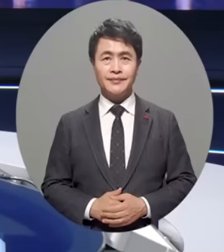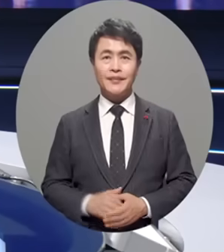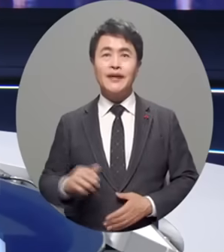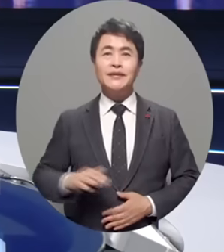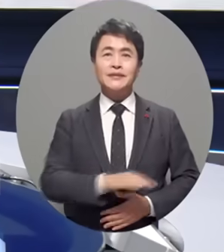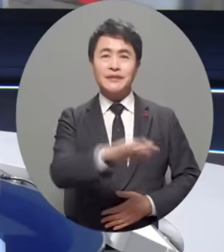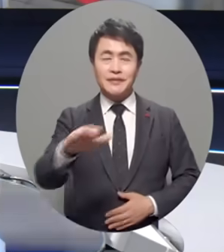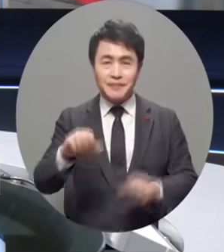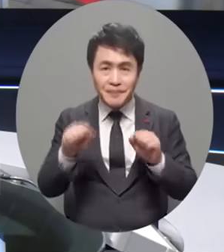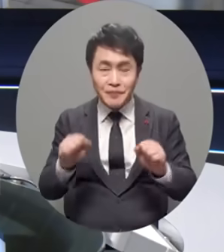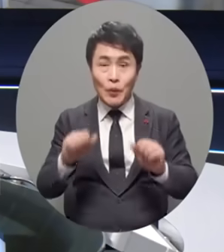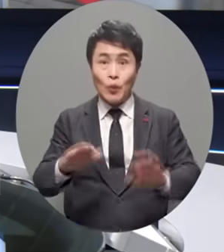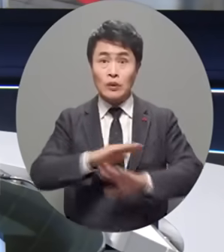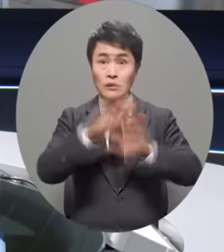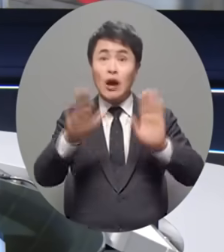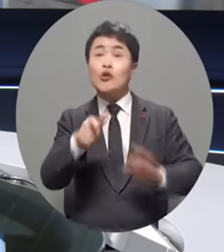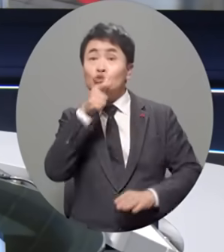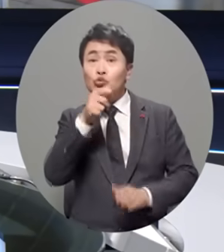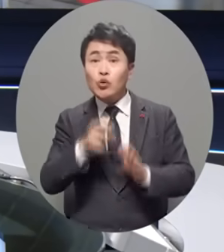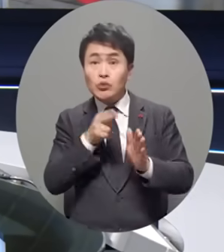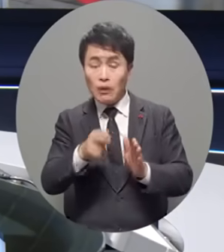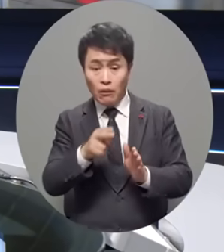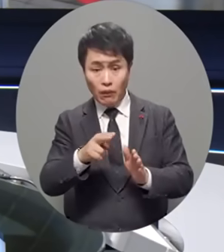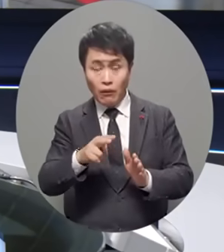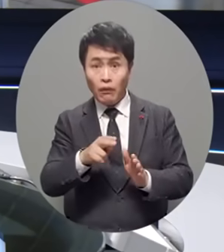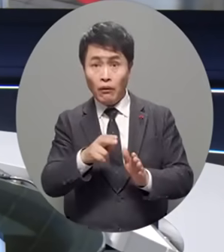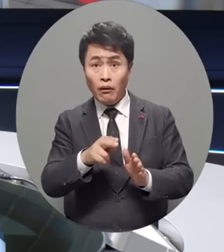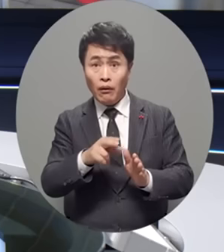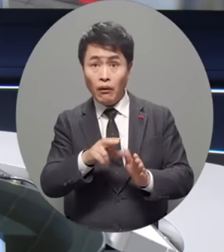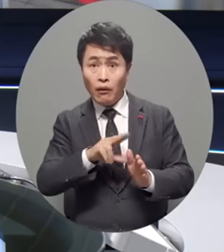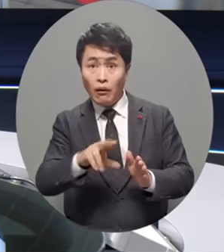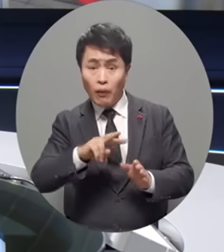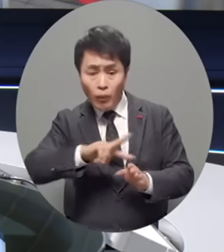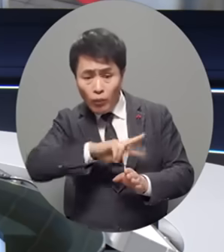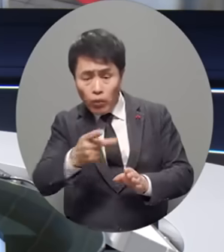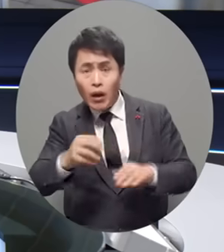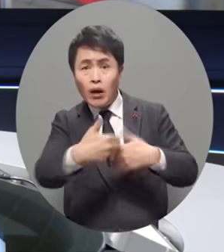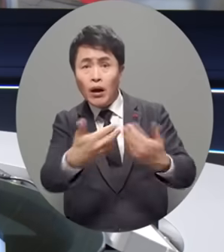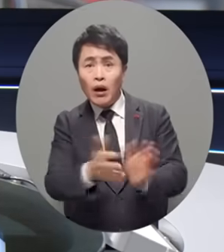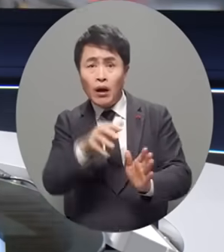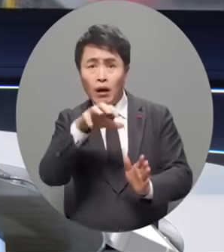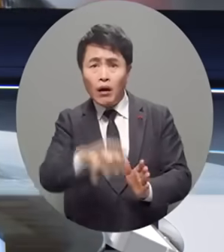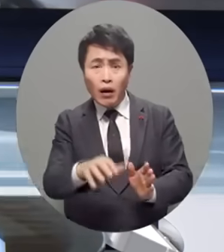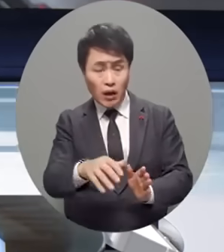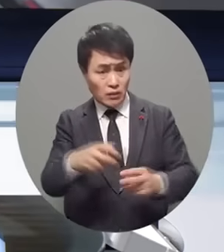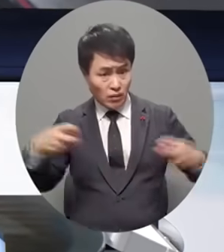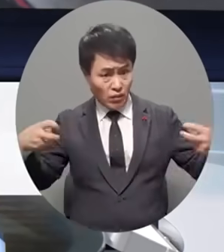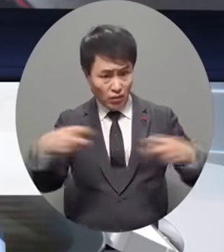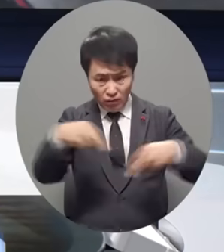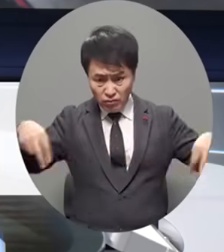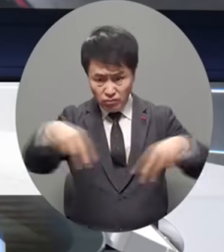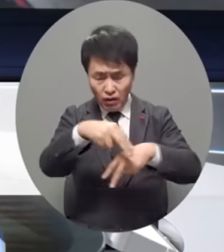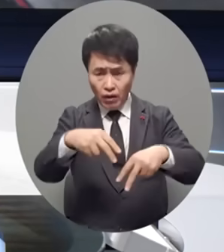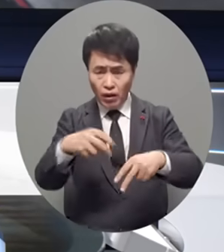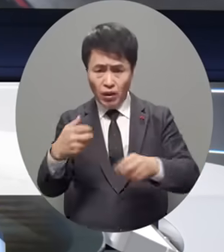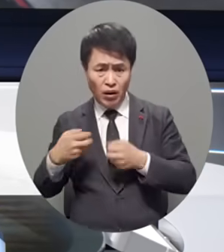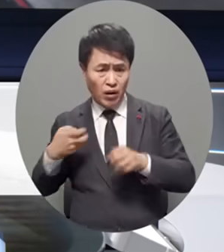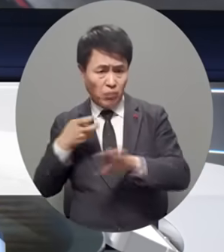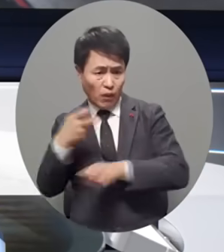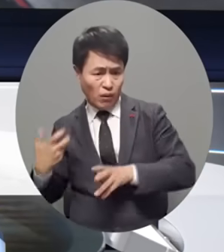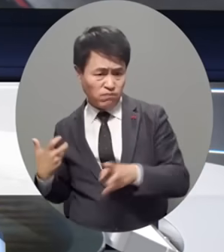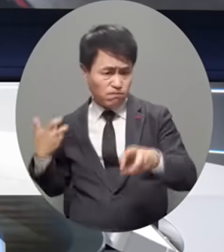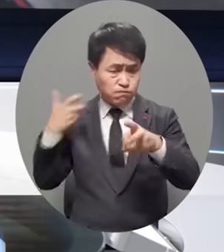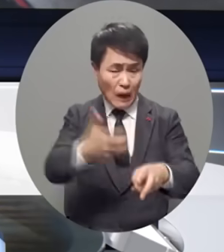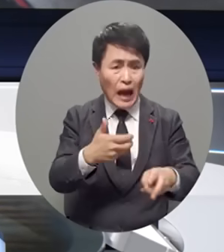여러분 안녕하십니까? 오늘 낮 수원역 환승센터에서 시내버스가 횡단보도를 건너려던 시민들을 덮쳤습니다. 이 사고로